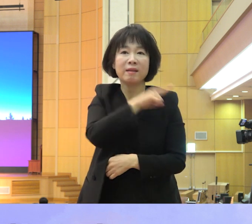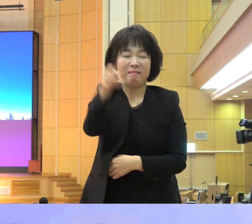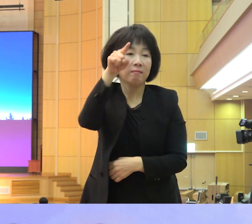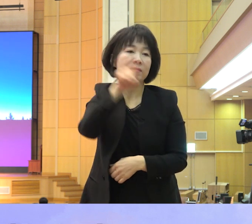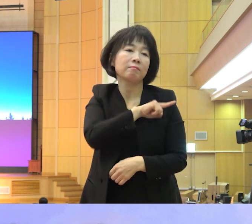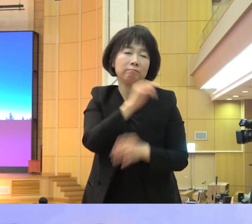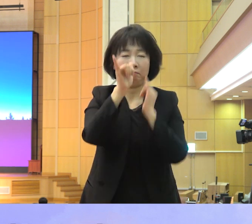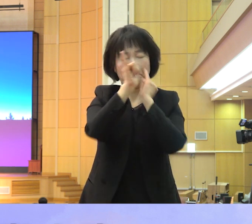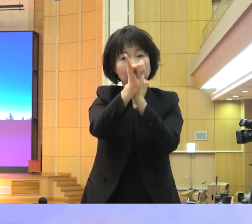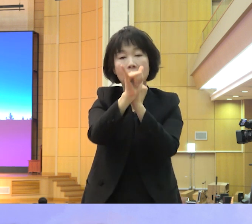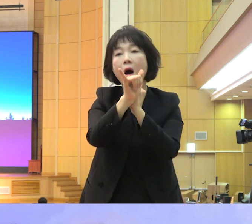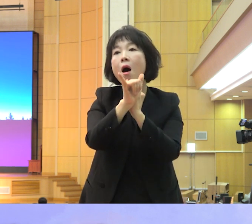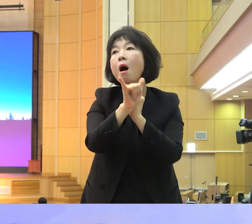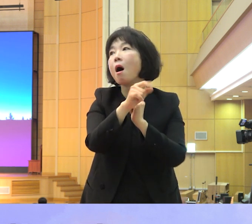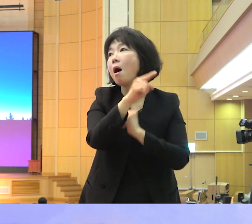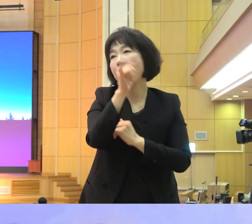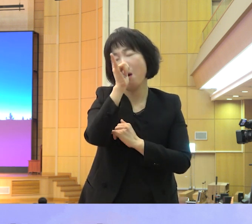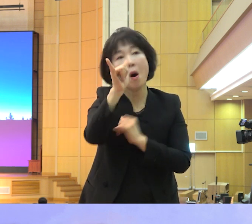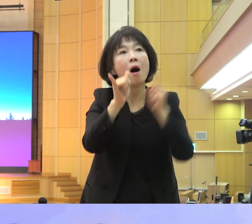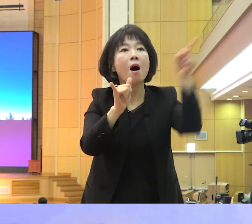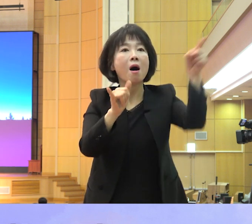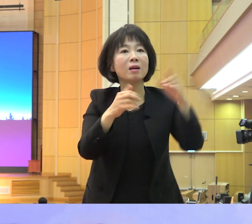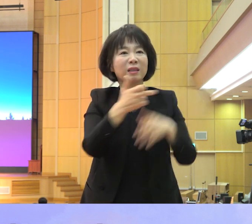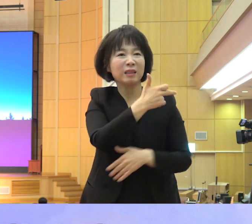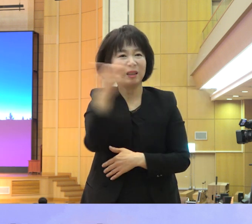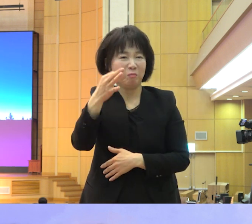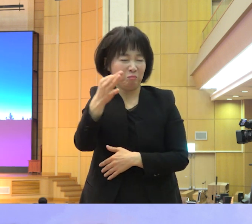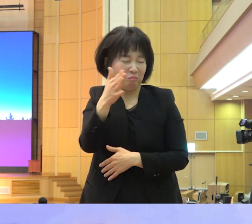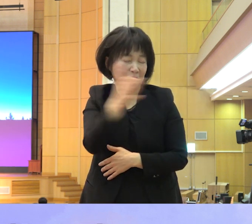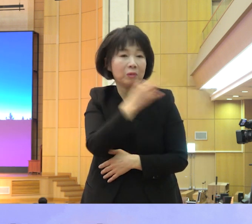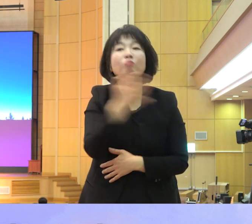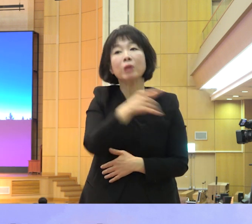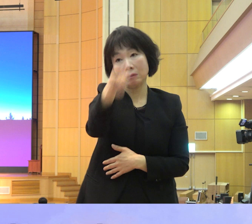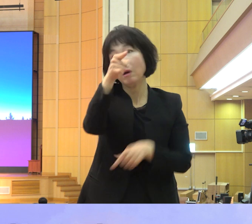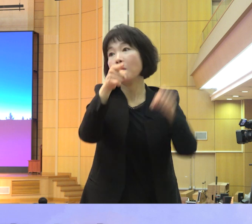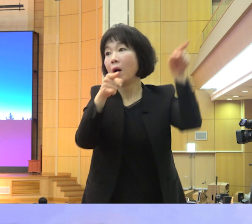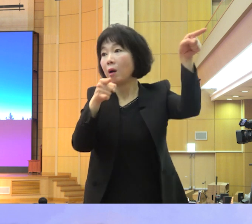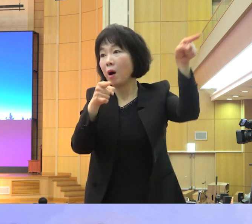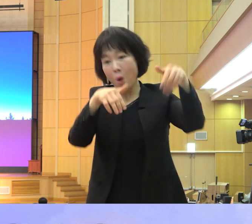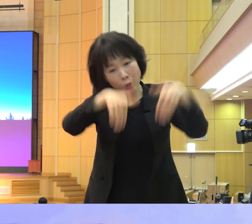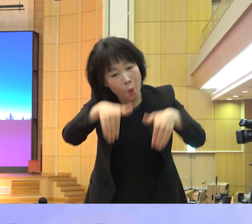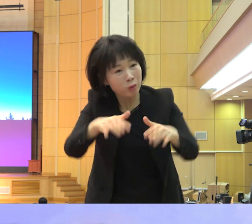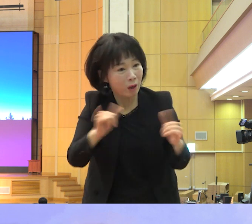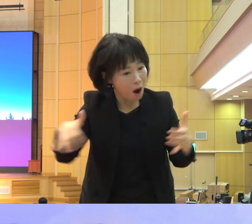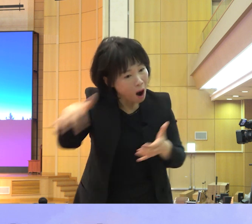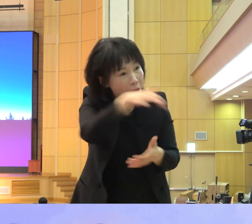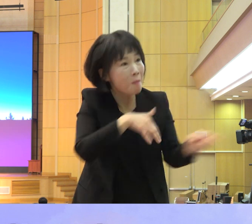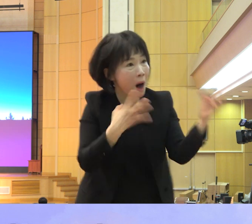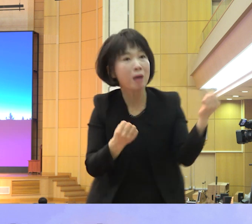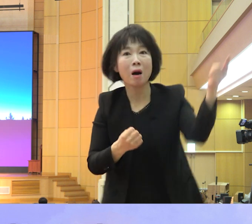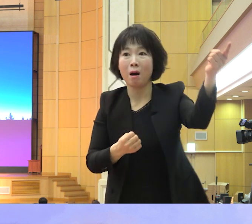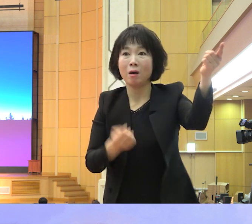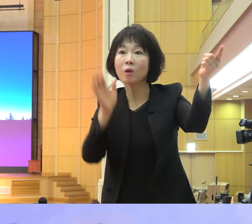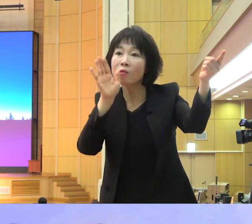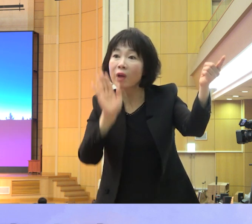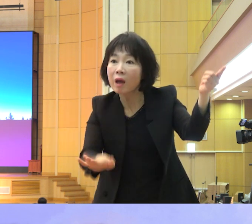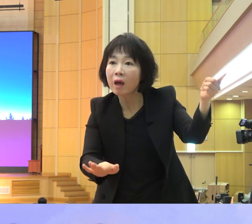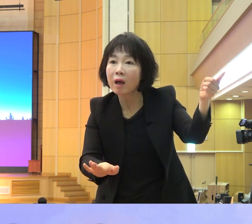인물로 그리고 큰 부자로 그 집에 종들도 많았는데 우리가 잘